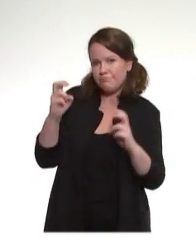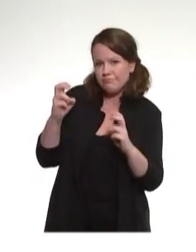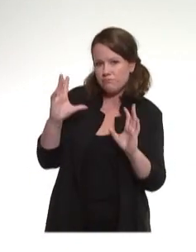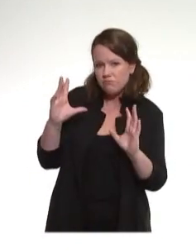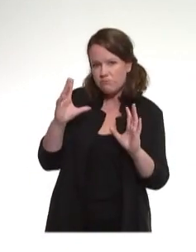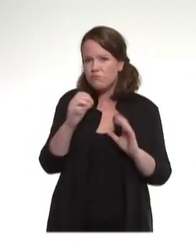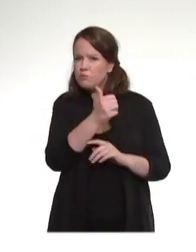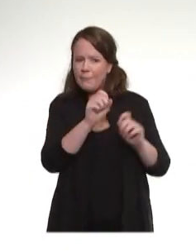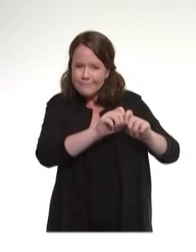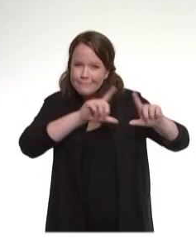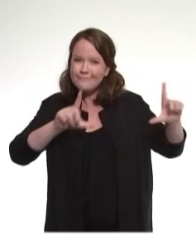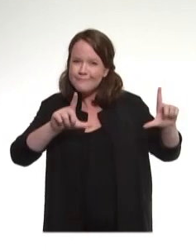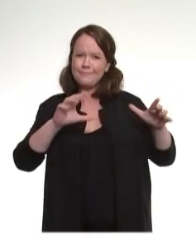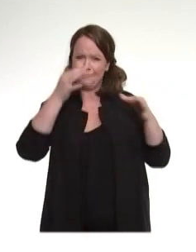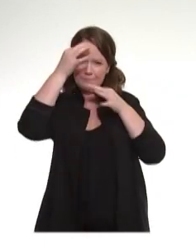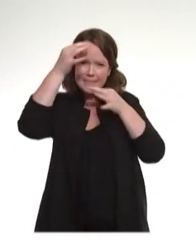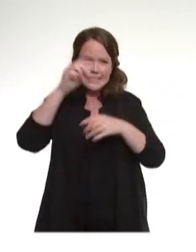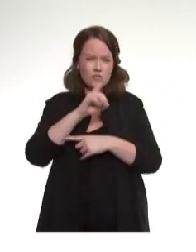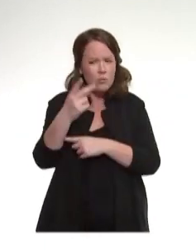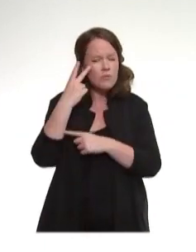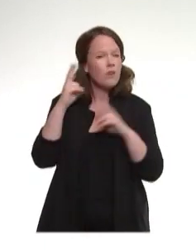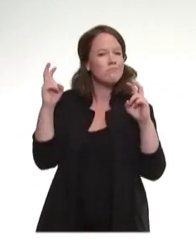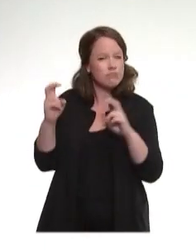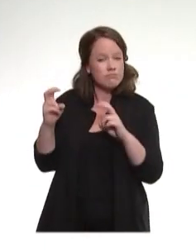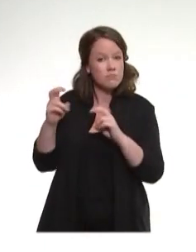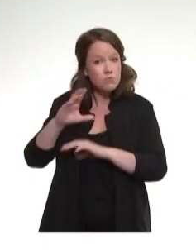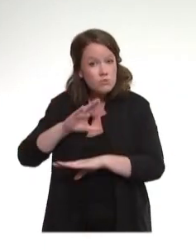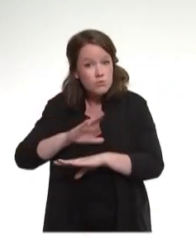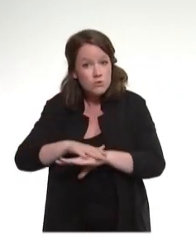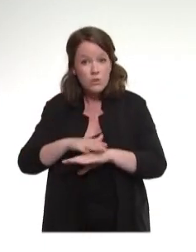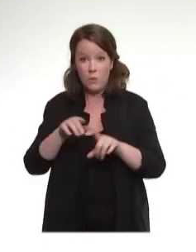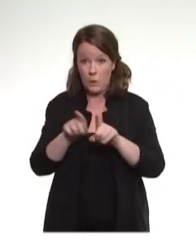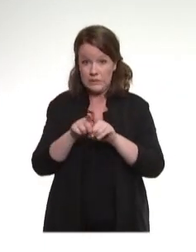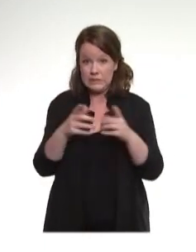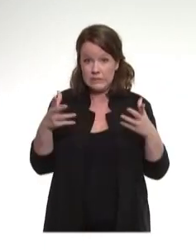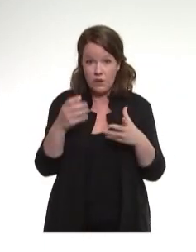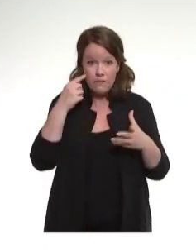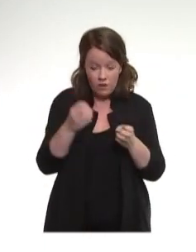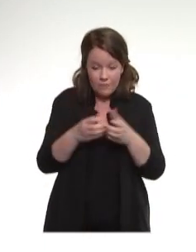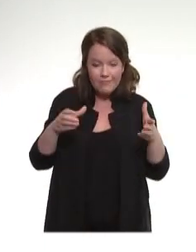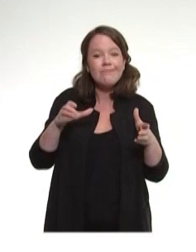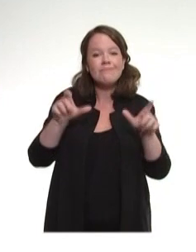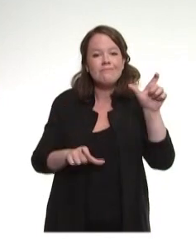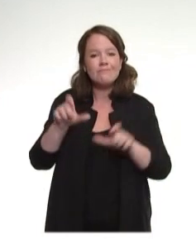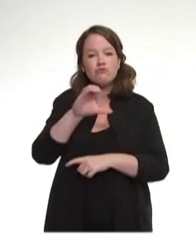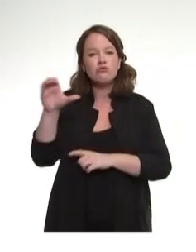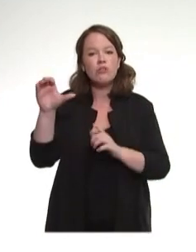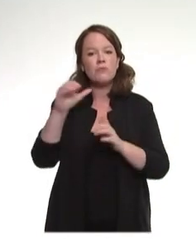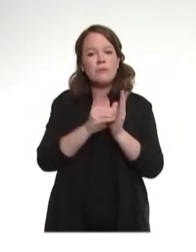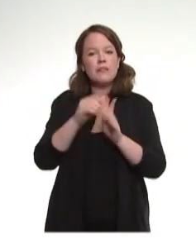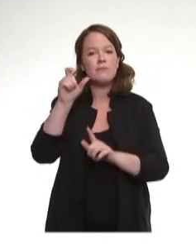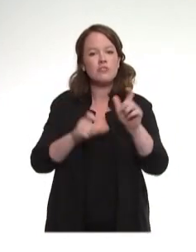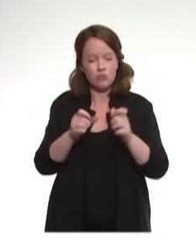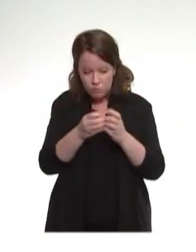mais il a légèrement baissé cependant le nombre de tests a drastiquement diminué ces dernières semaines on est passé de 2000 puis 110